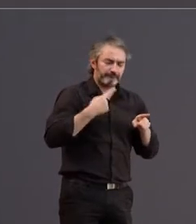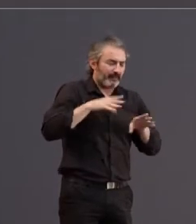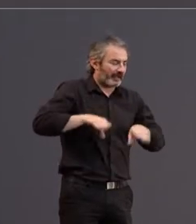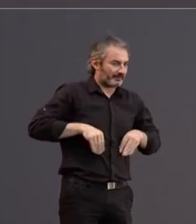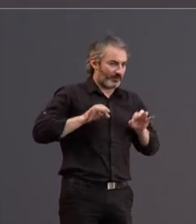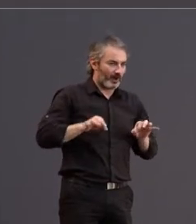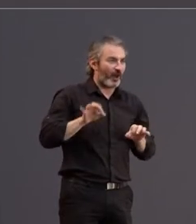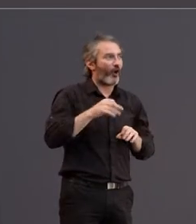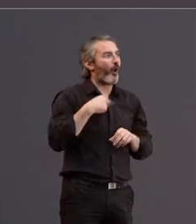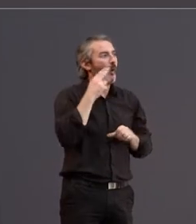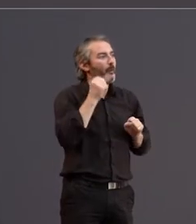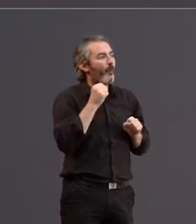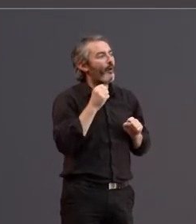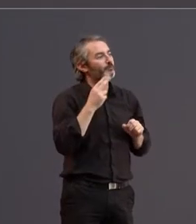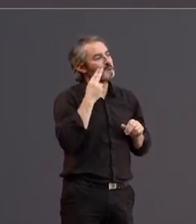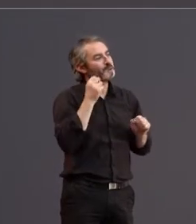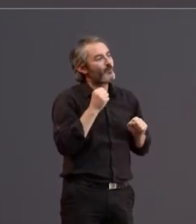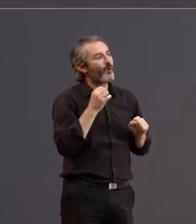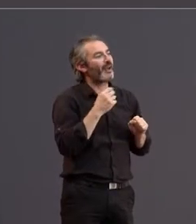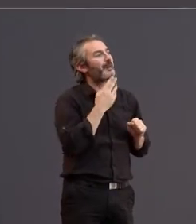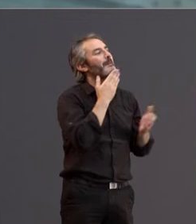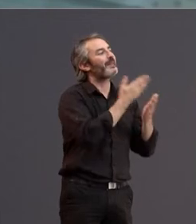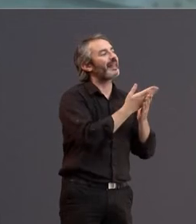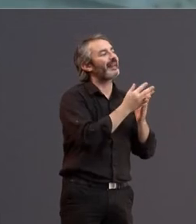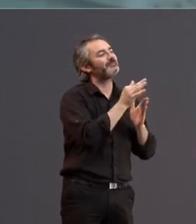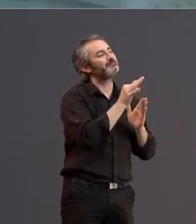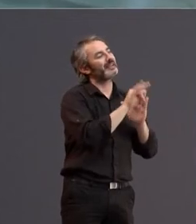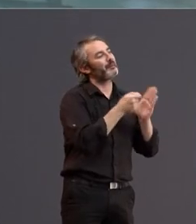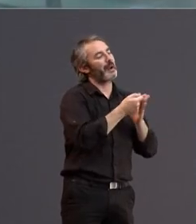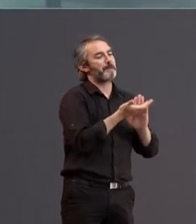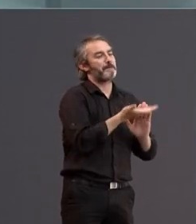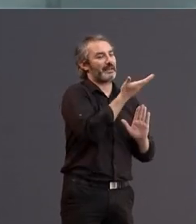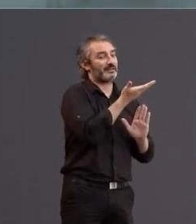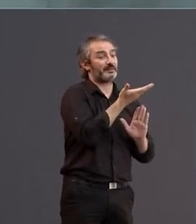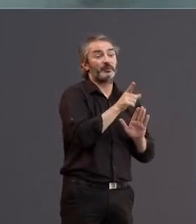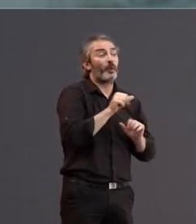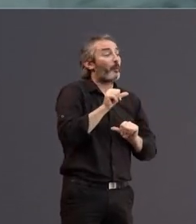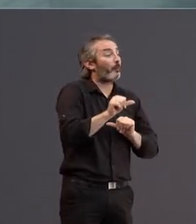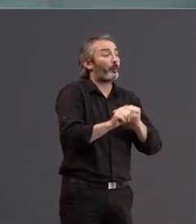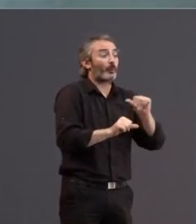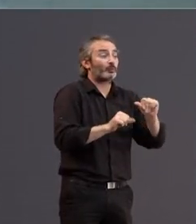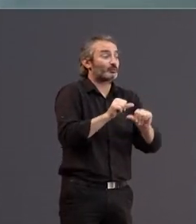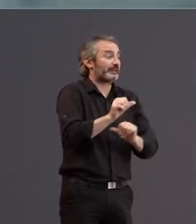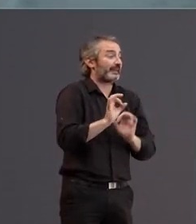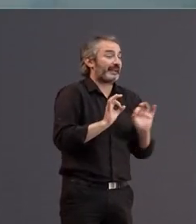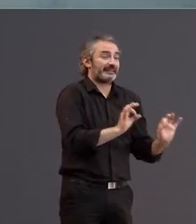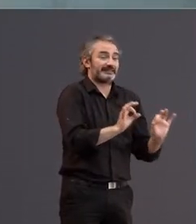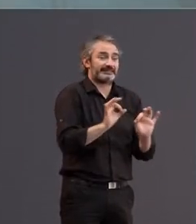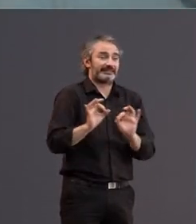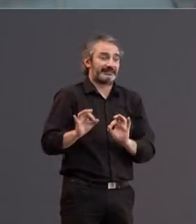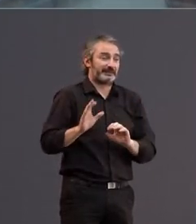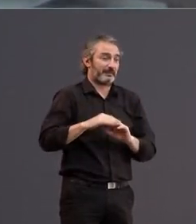O tinc por potser de demanar una miqueta més de tarifa. Però tot és procés també d'aquest